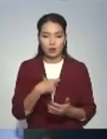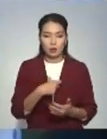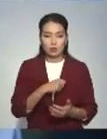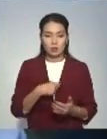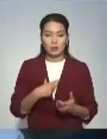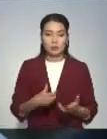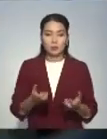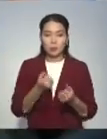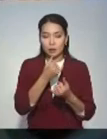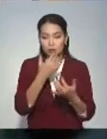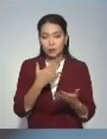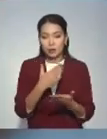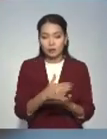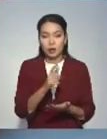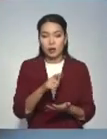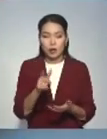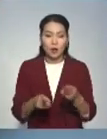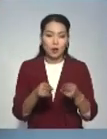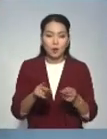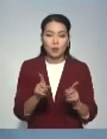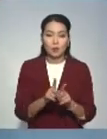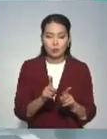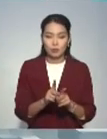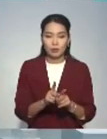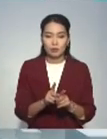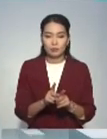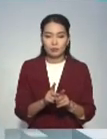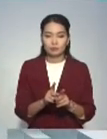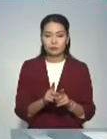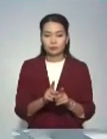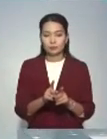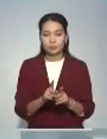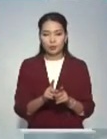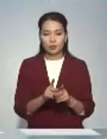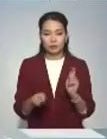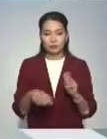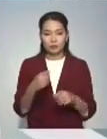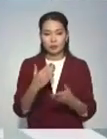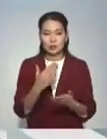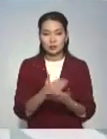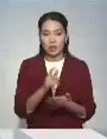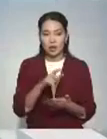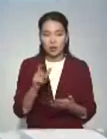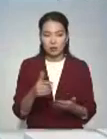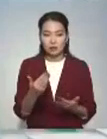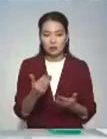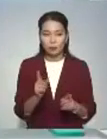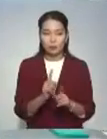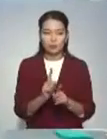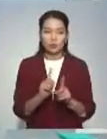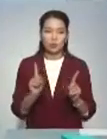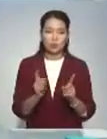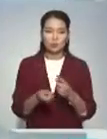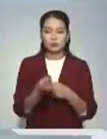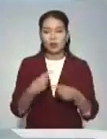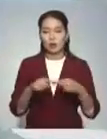Ал пластикалық операция туралы шариғат не дейді? Адамның бойында туа бітті немесе кейіннен пайда болған кемістіктерді